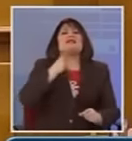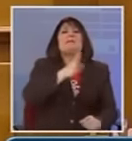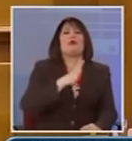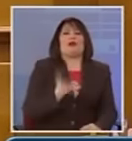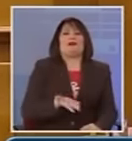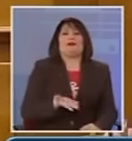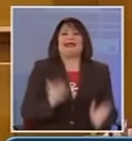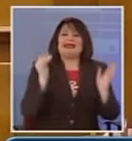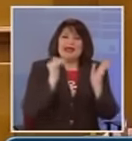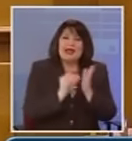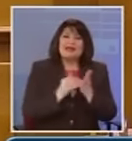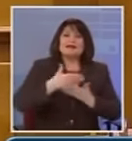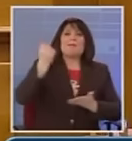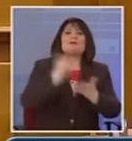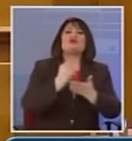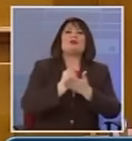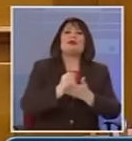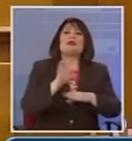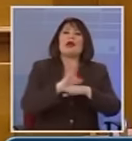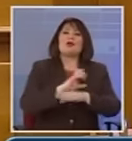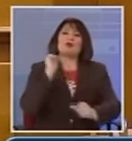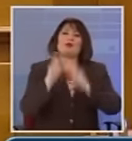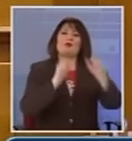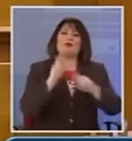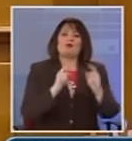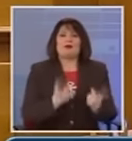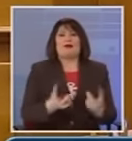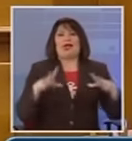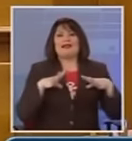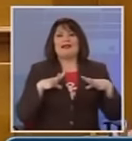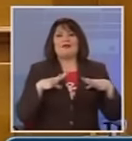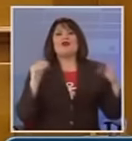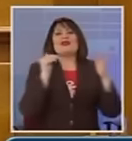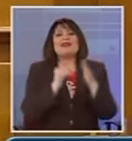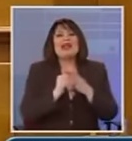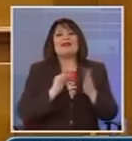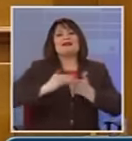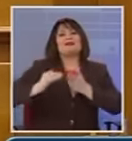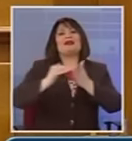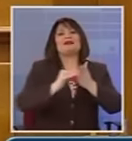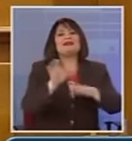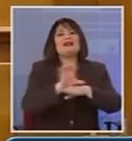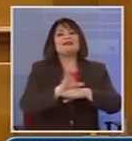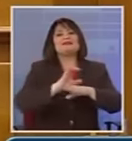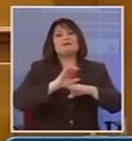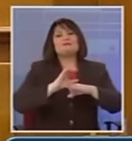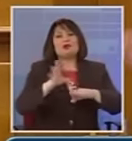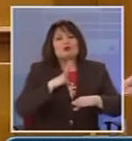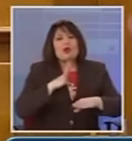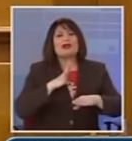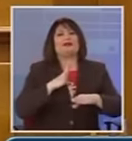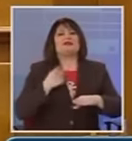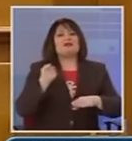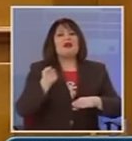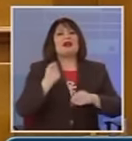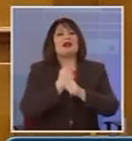ότι χιλιάδες πιστοποιητικά δίνονται ηλεκτρονικά. Για τις δεκάδες νέες ηλεκτρονικές υπηρεσίες προς πολίτες και επιχειρήσεις. Για ασφάλιση,